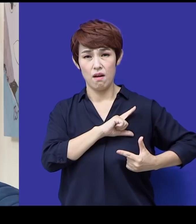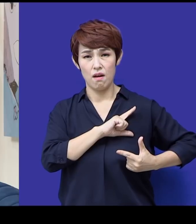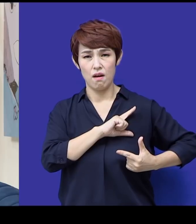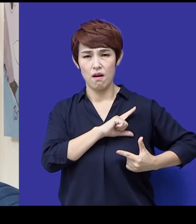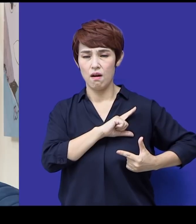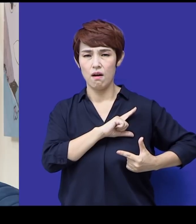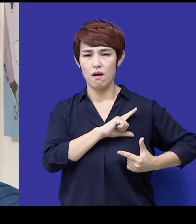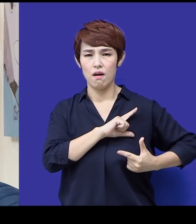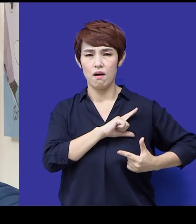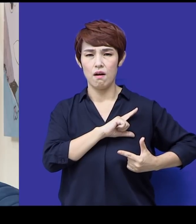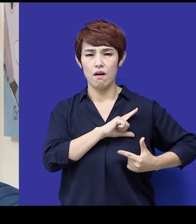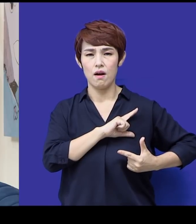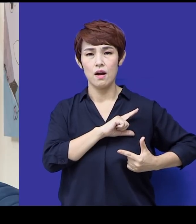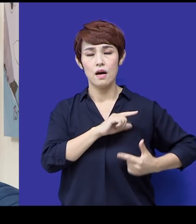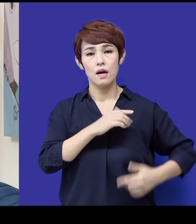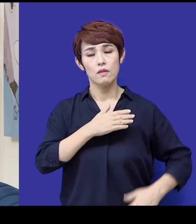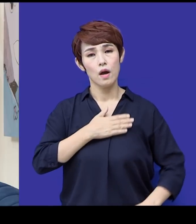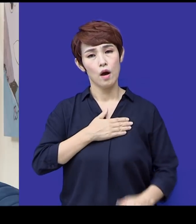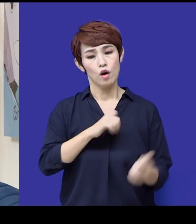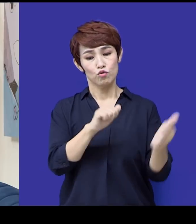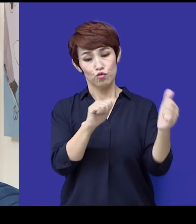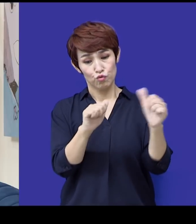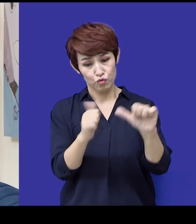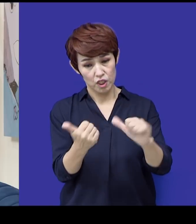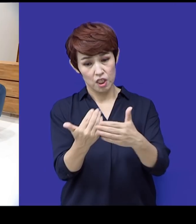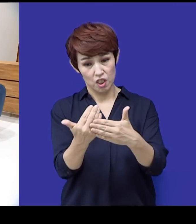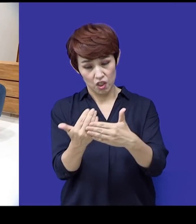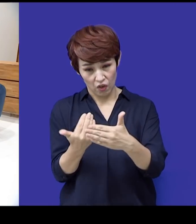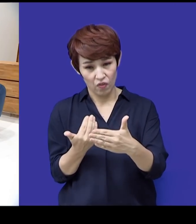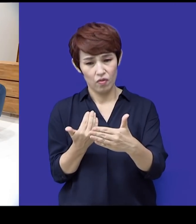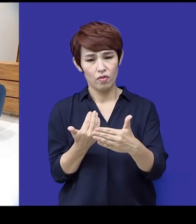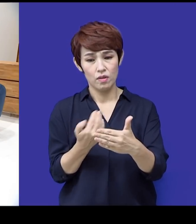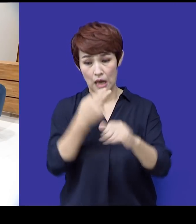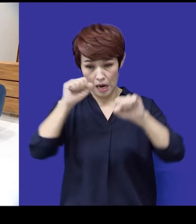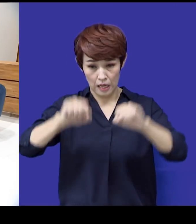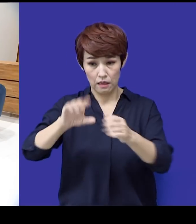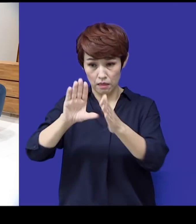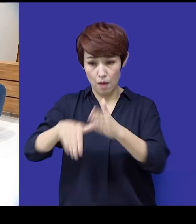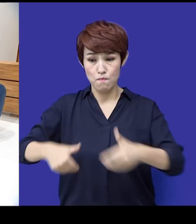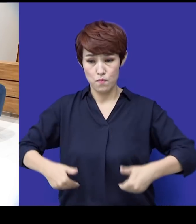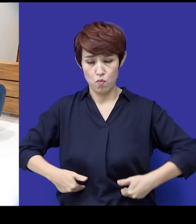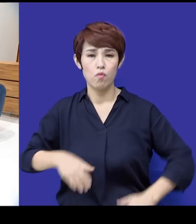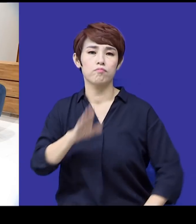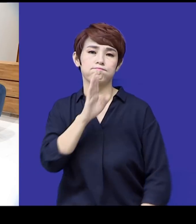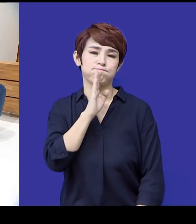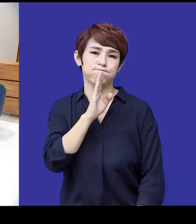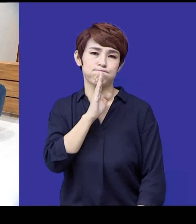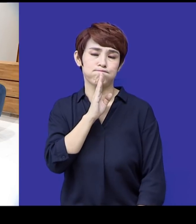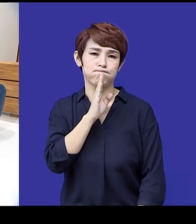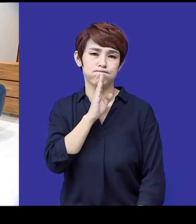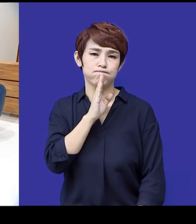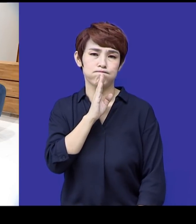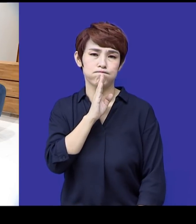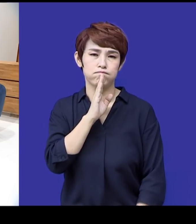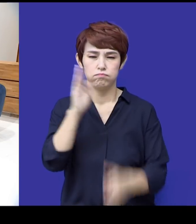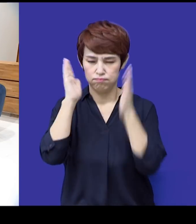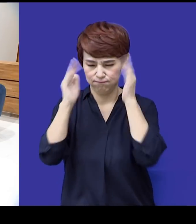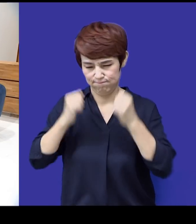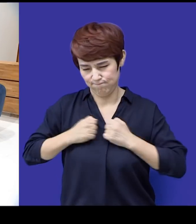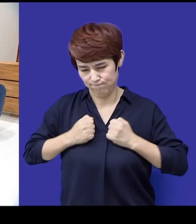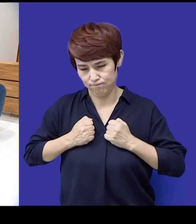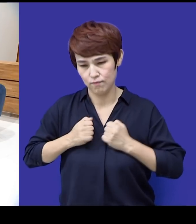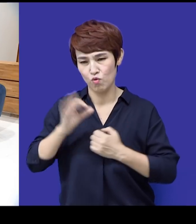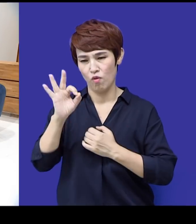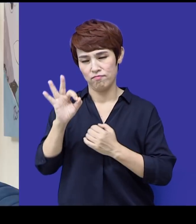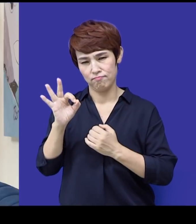내가 이 아프고 죽기 전에 그게 필요해서 그게 내가 그런 거를 위해서 살고 그런 게 좀